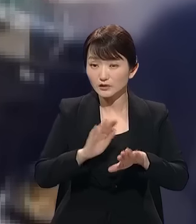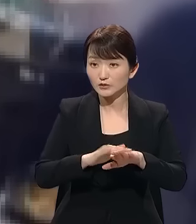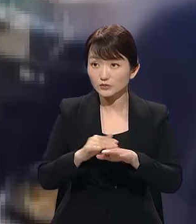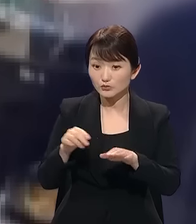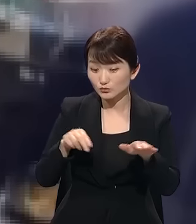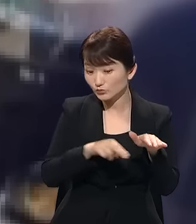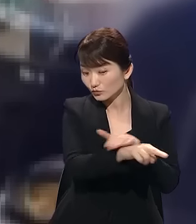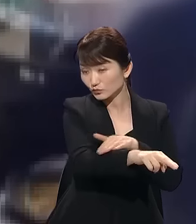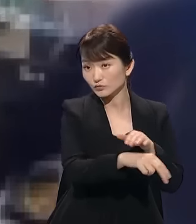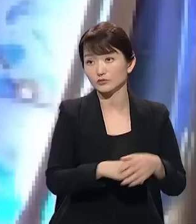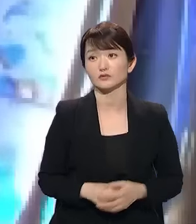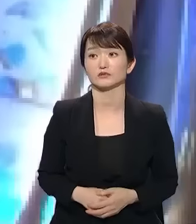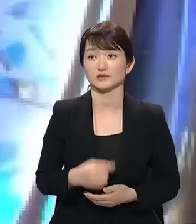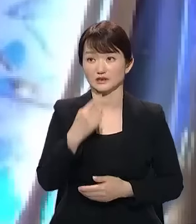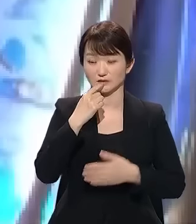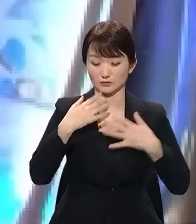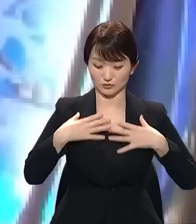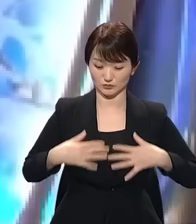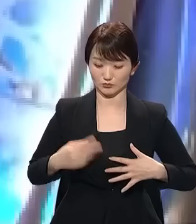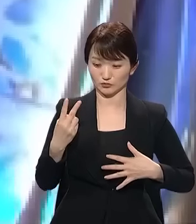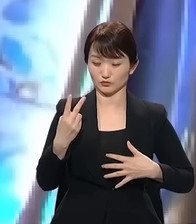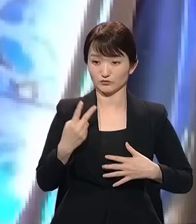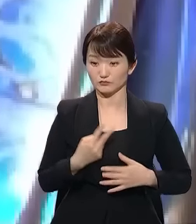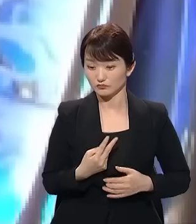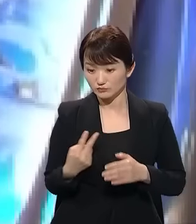잠시 후 흰 옷 입은 남성 둘이 같이 나오더니